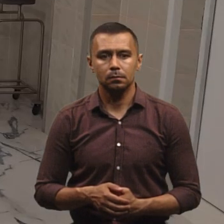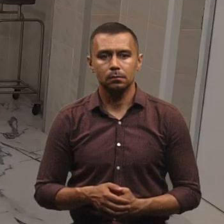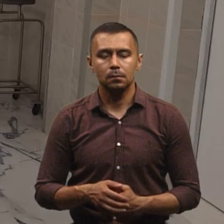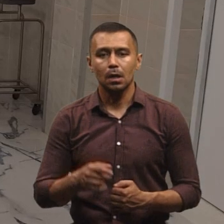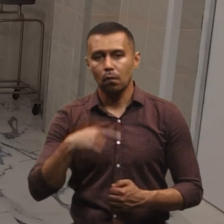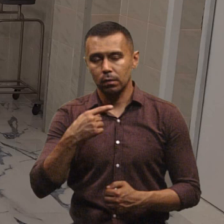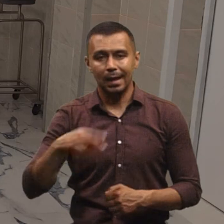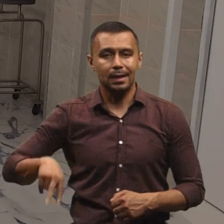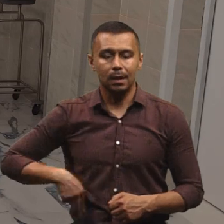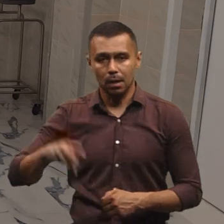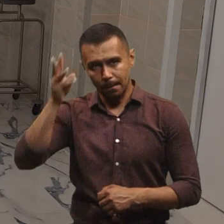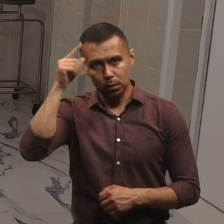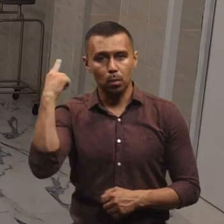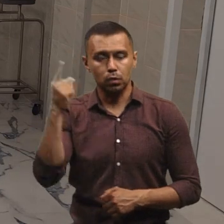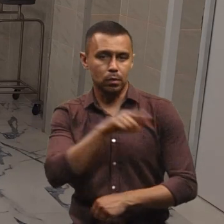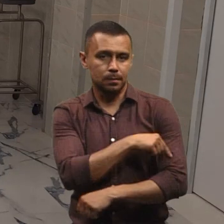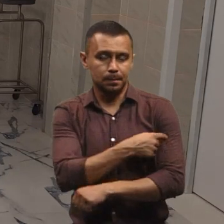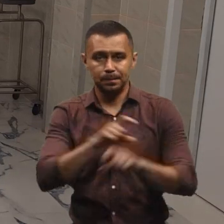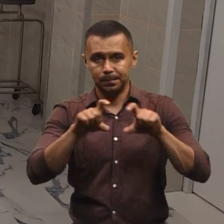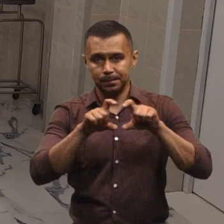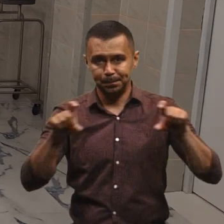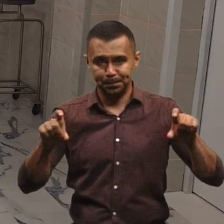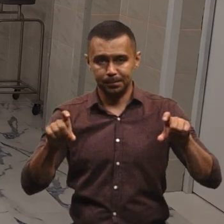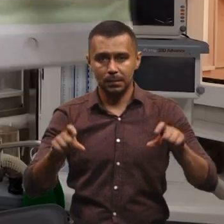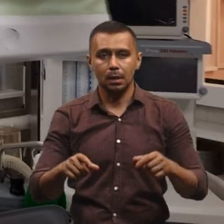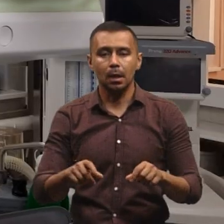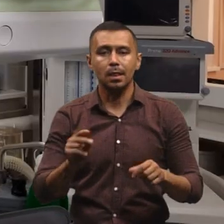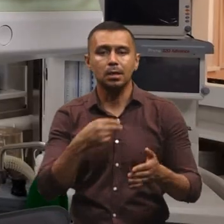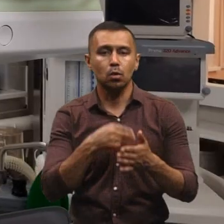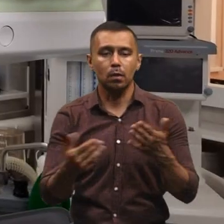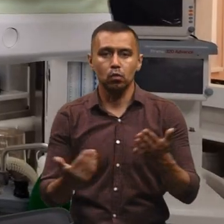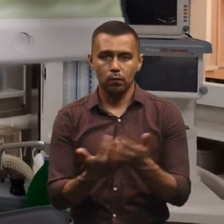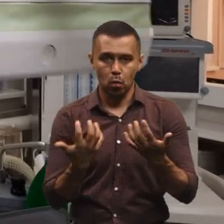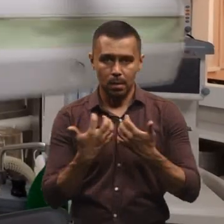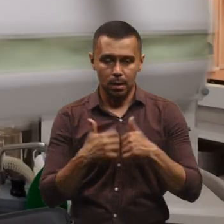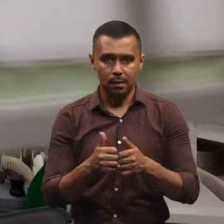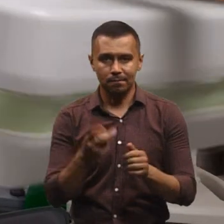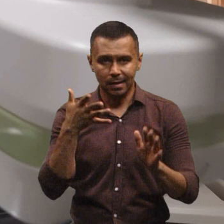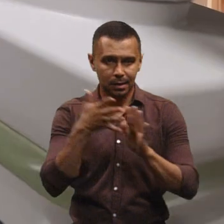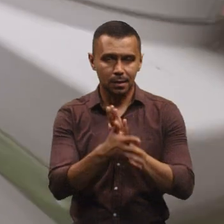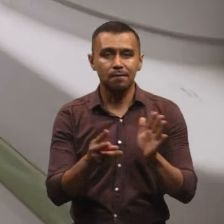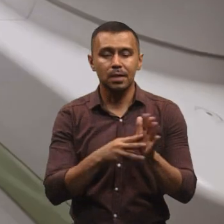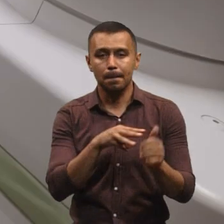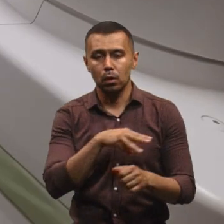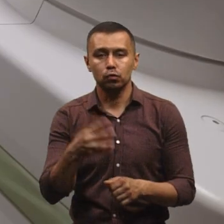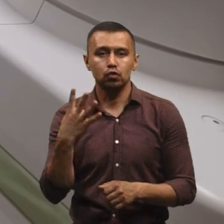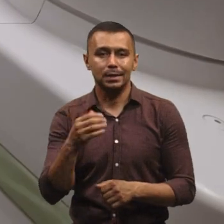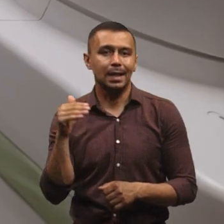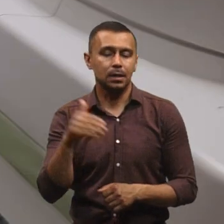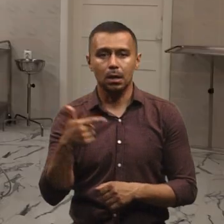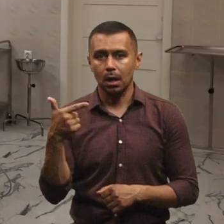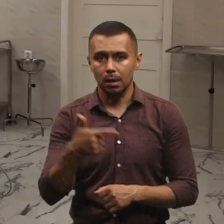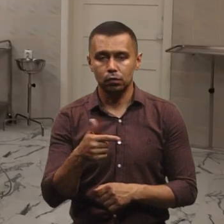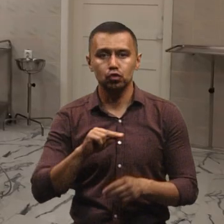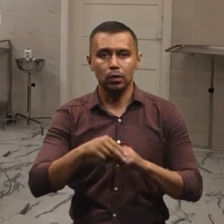за словами директора хмельницької обласної лікарні Якова цуглевича на закупівлю нового обладнання витратили 8 мільйонів 400 тисяч